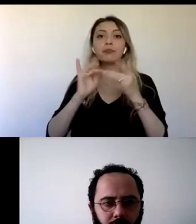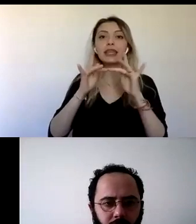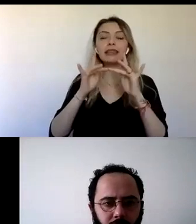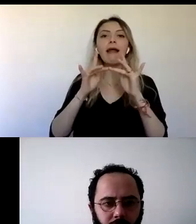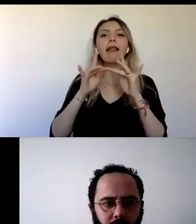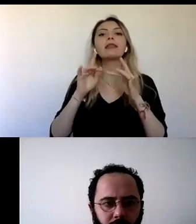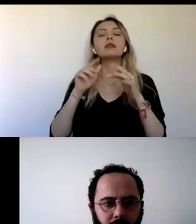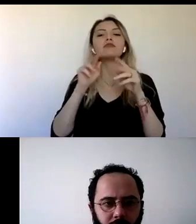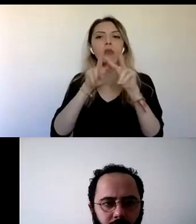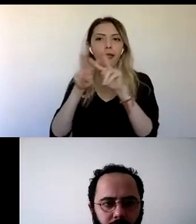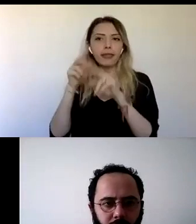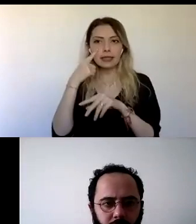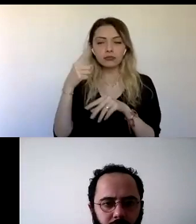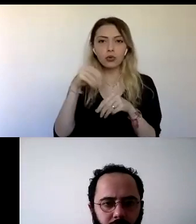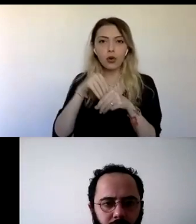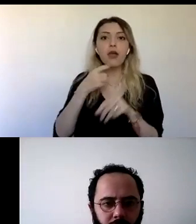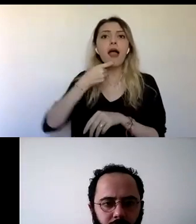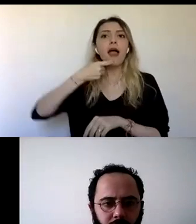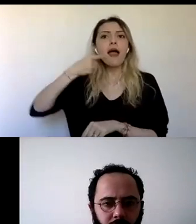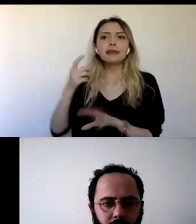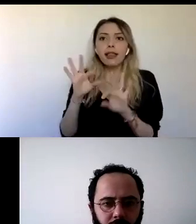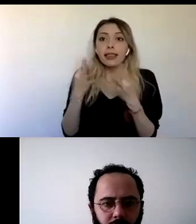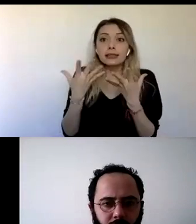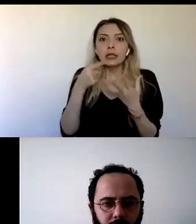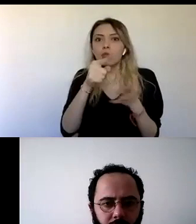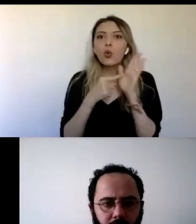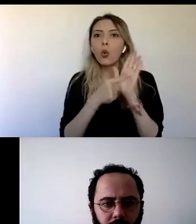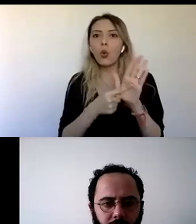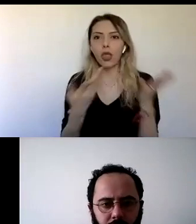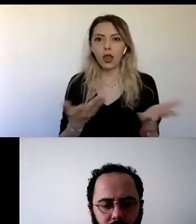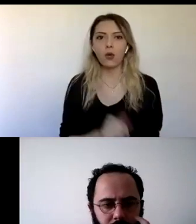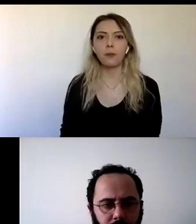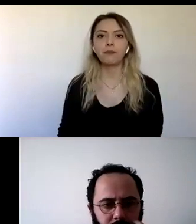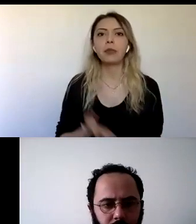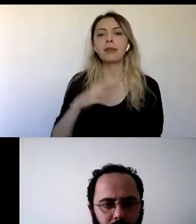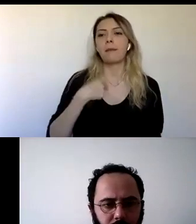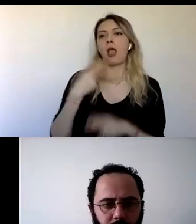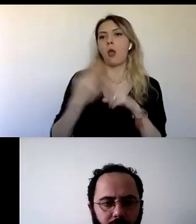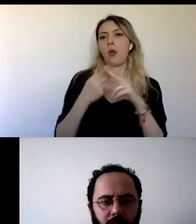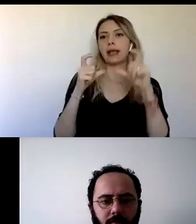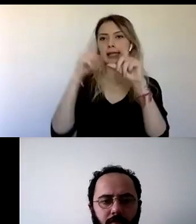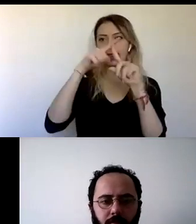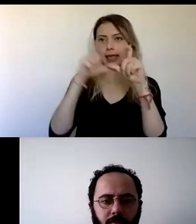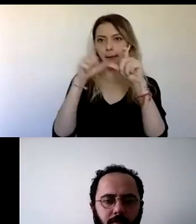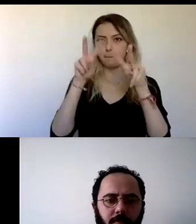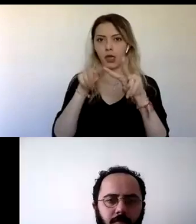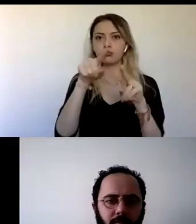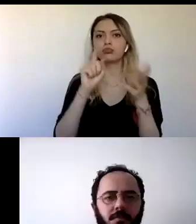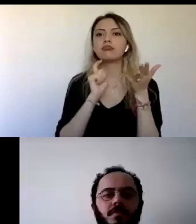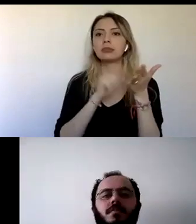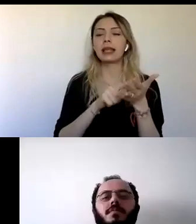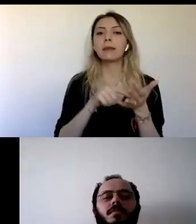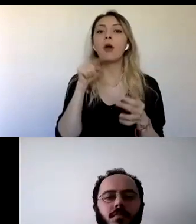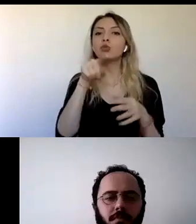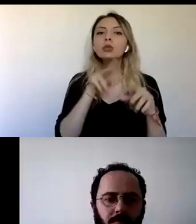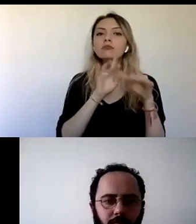kuruluşlarını güçlendirmeye çalışan, çok süredir çalışan bir kurum STG biliyorsunuzdur. Mesela STGM'nin sitesine bir araştırma yapmak istiyoruz. Bu